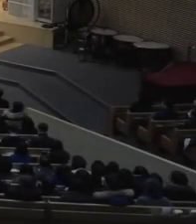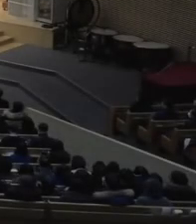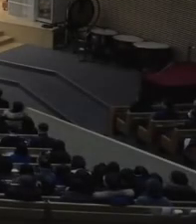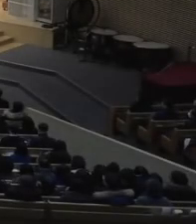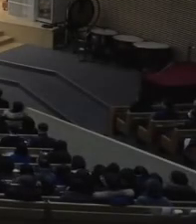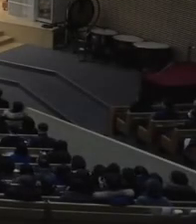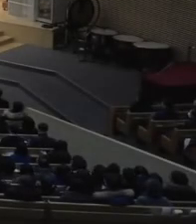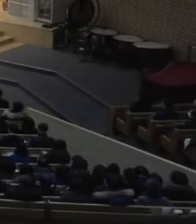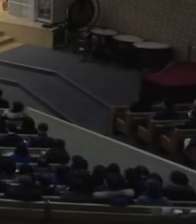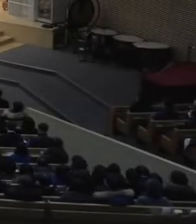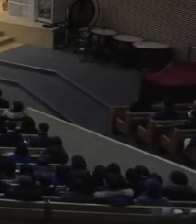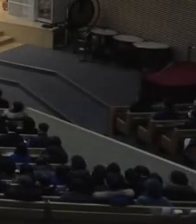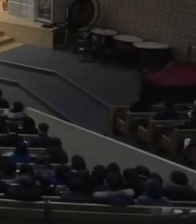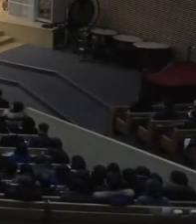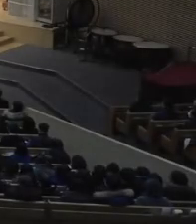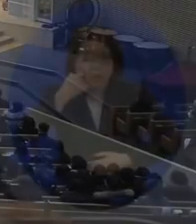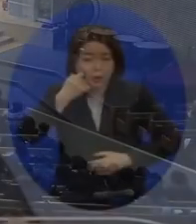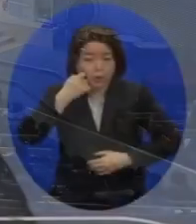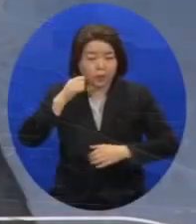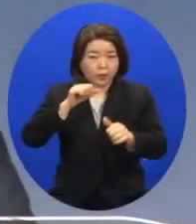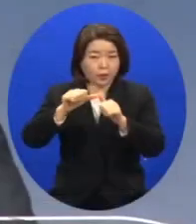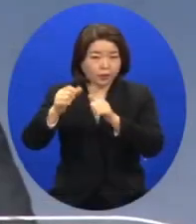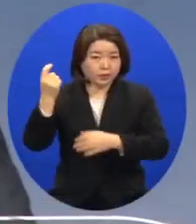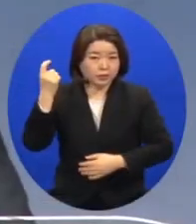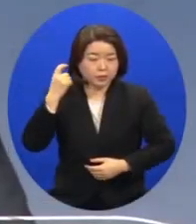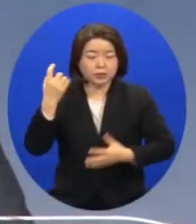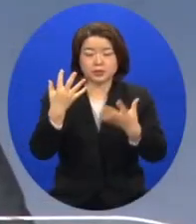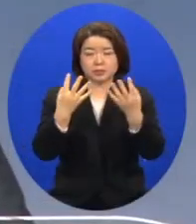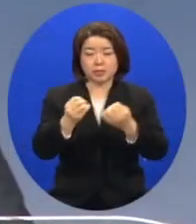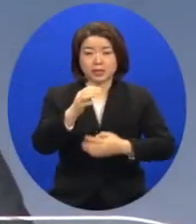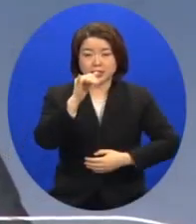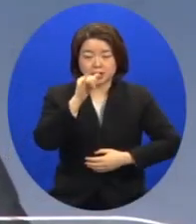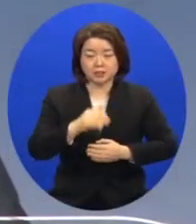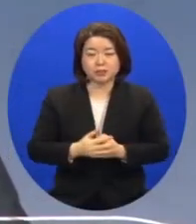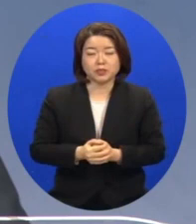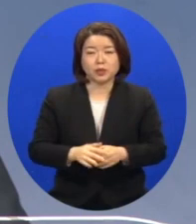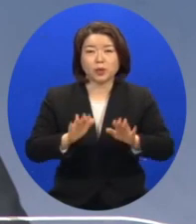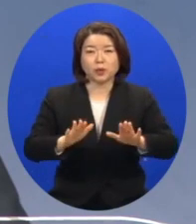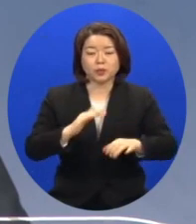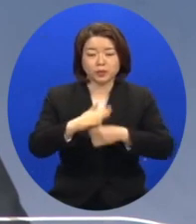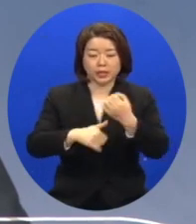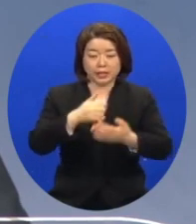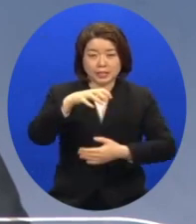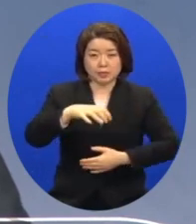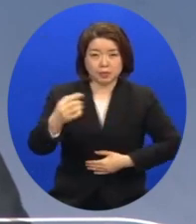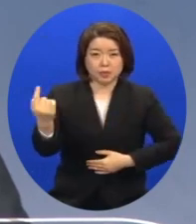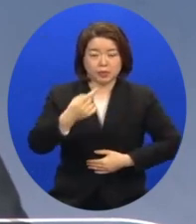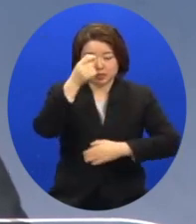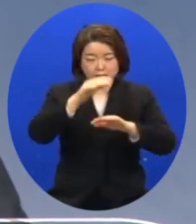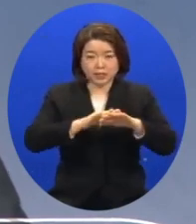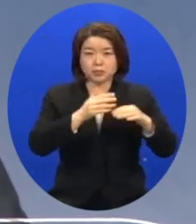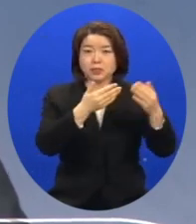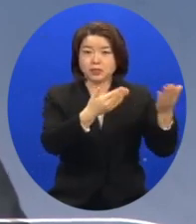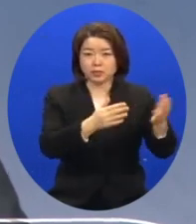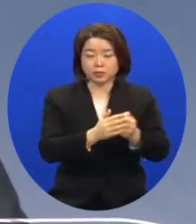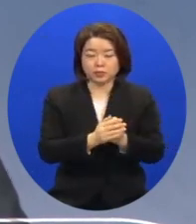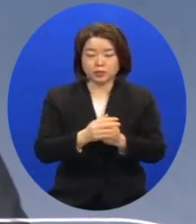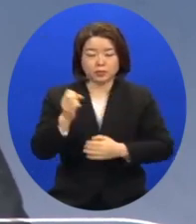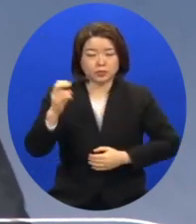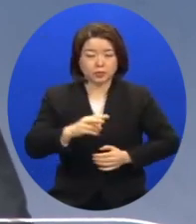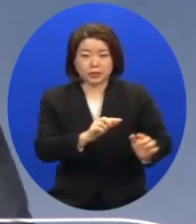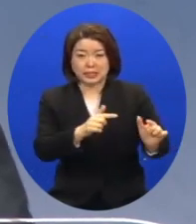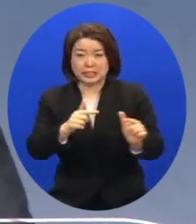어 여러 가지 어려운 소식들이 많은데 오늘도 하나님께 나와 예배하고 또 여러 사정 때문에 아